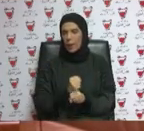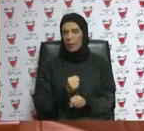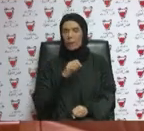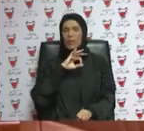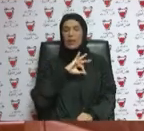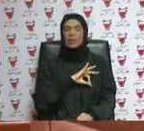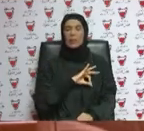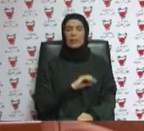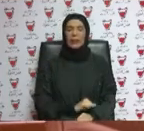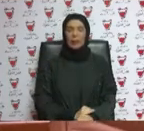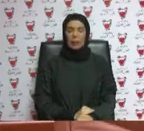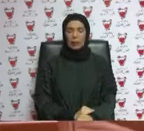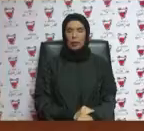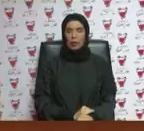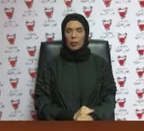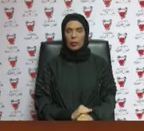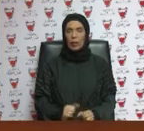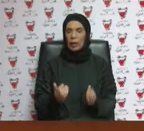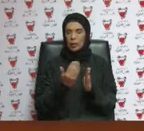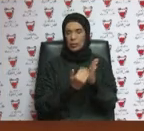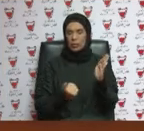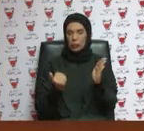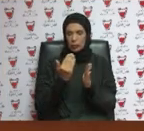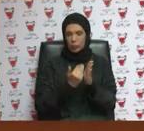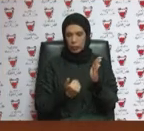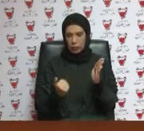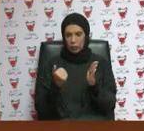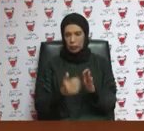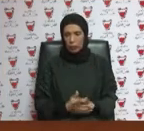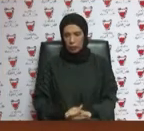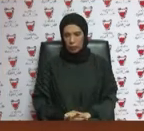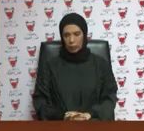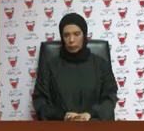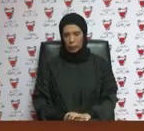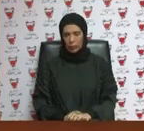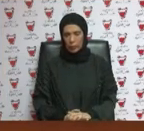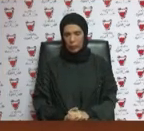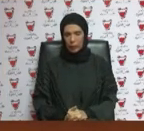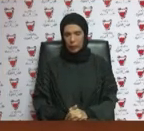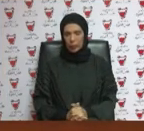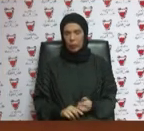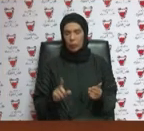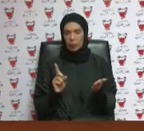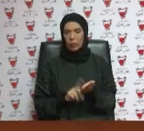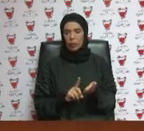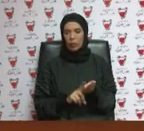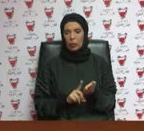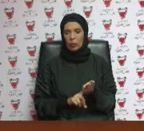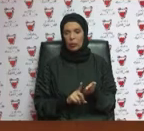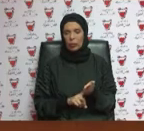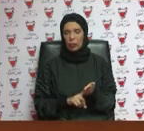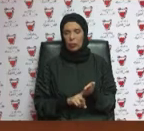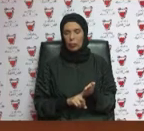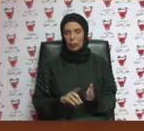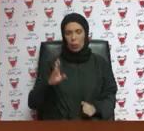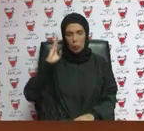منه في الشيء الاقتصادي، وأيضا أرى من الواجب أن هناك موجود كلمة